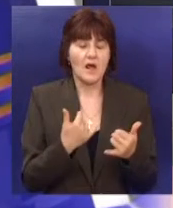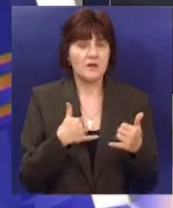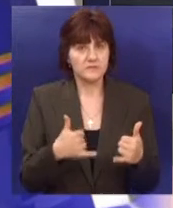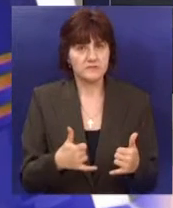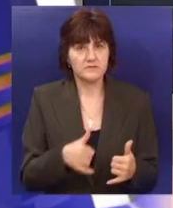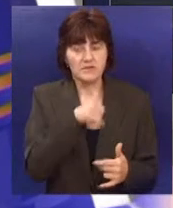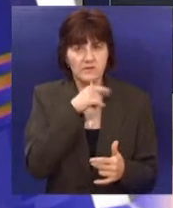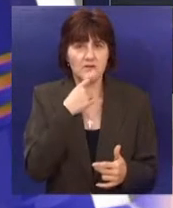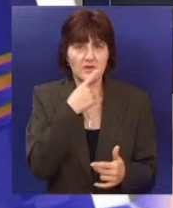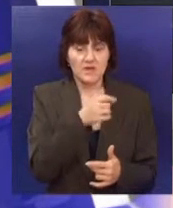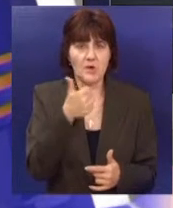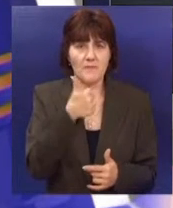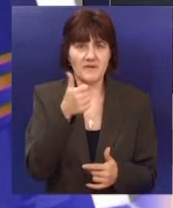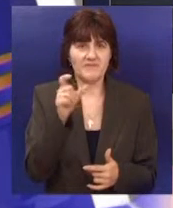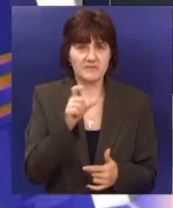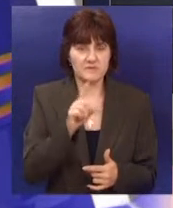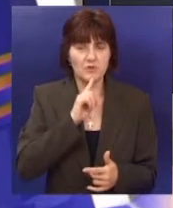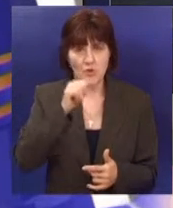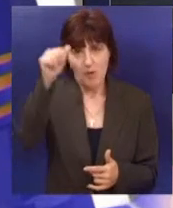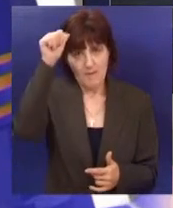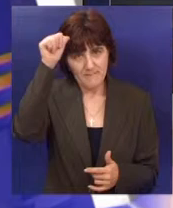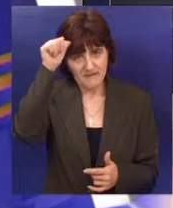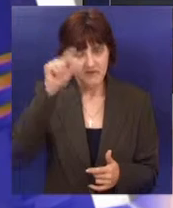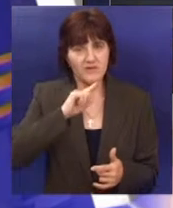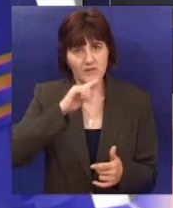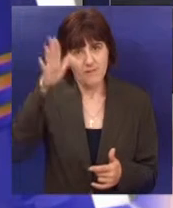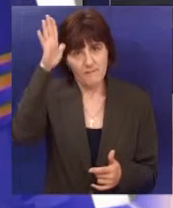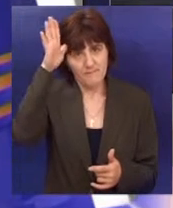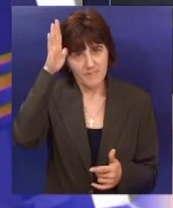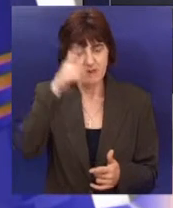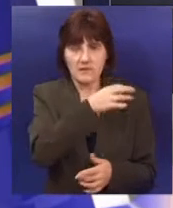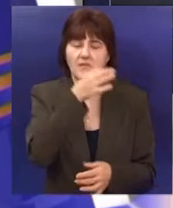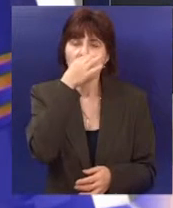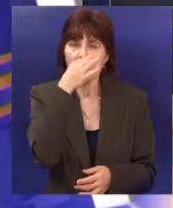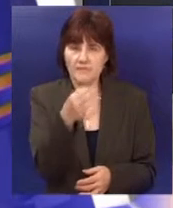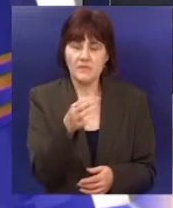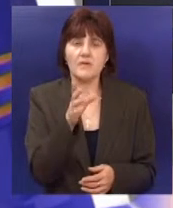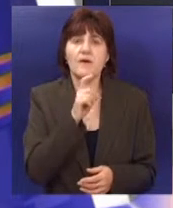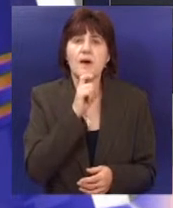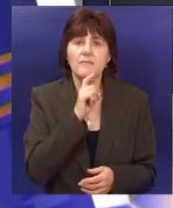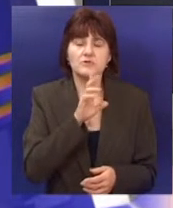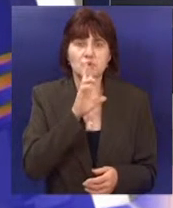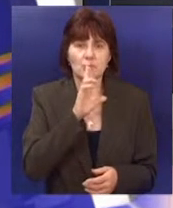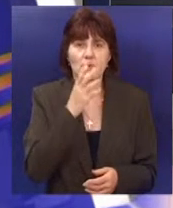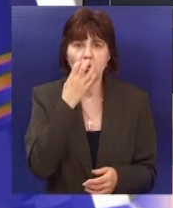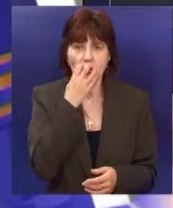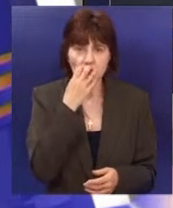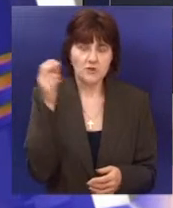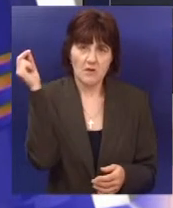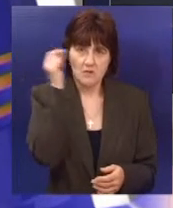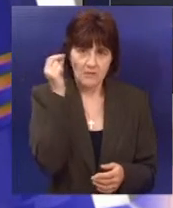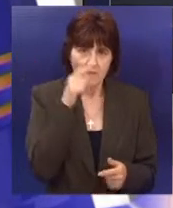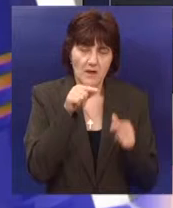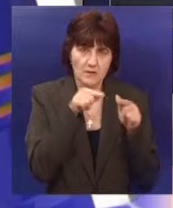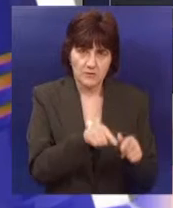predlog. Plan je da se 1. septembra u 1. i 5. razredu osnovne škola pokrene nastava mađarskog jezika za one učenike koji